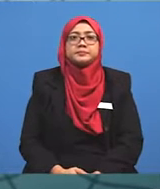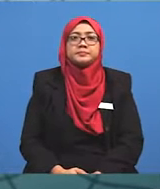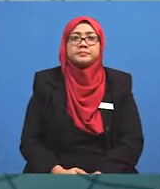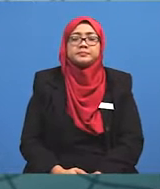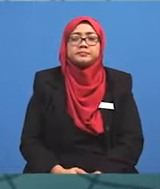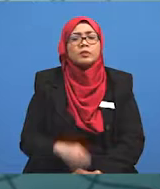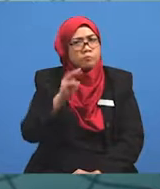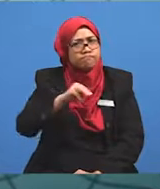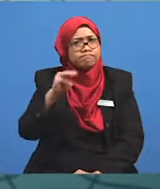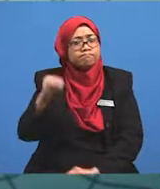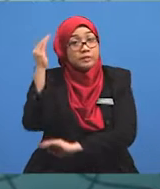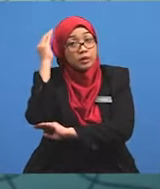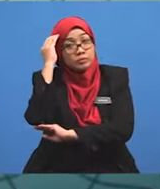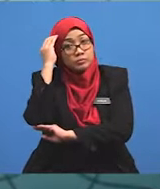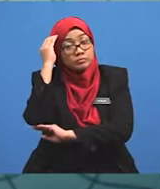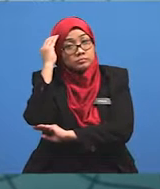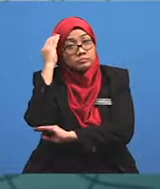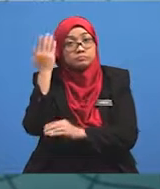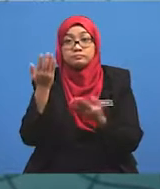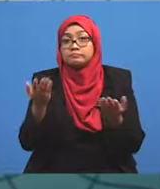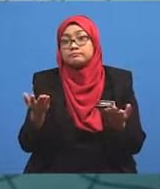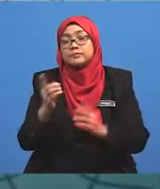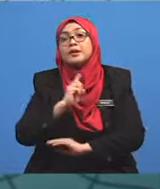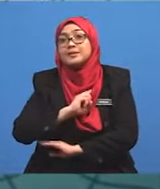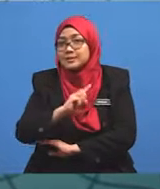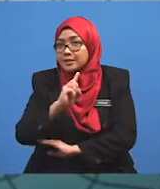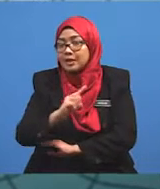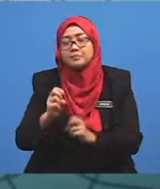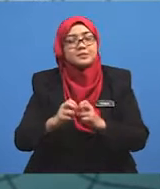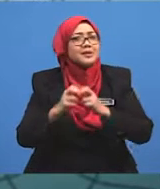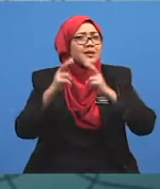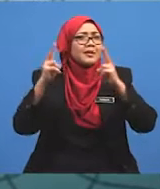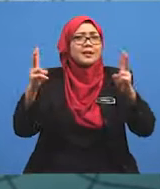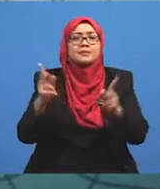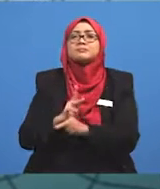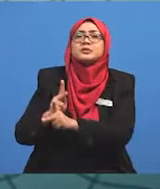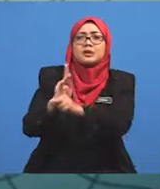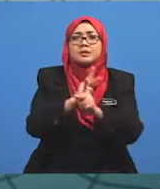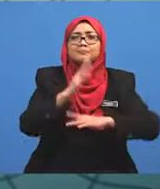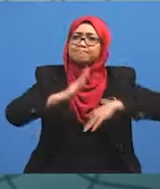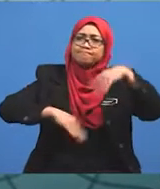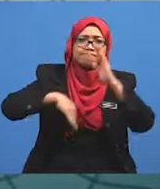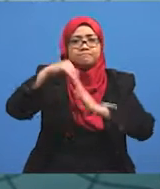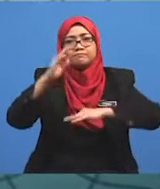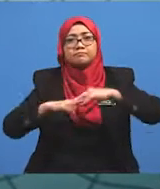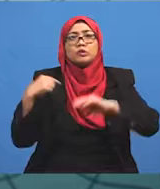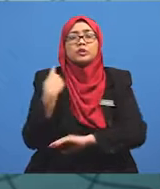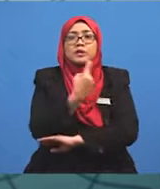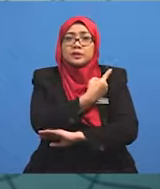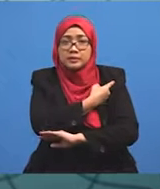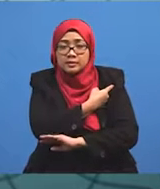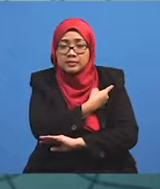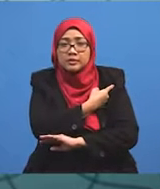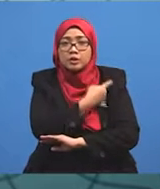Tahukah murid-murid, Islam merupakan agama yang amat mementingkan kesejahteraan dan keselesaan penganutnya